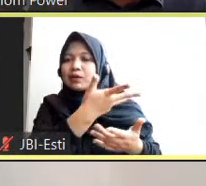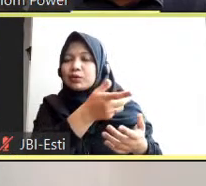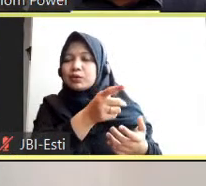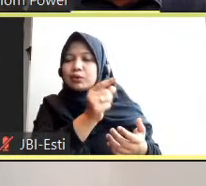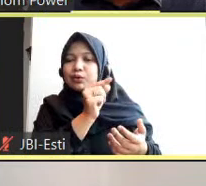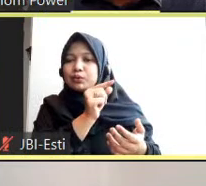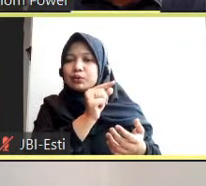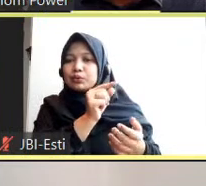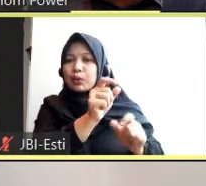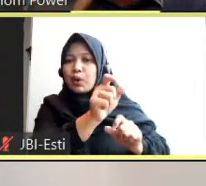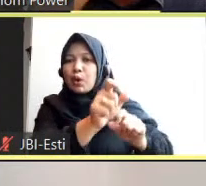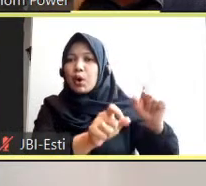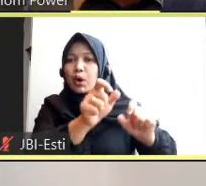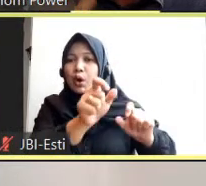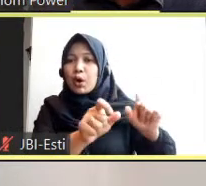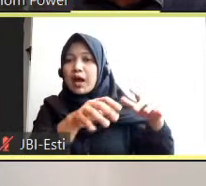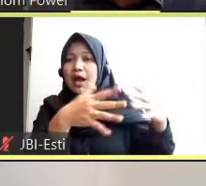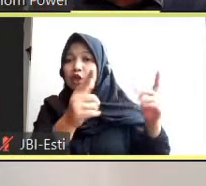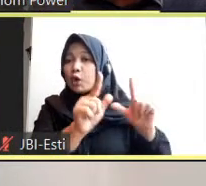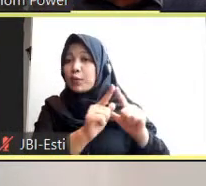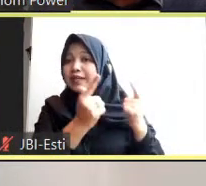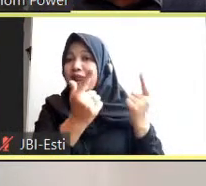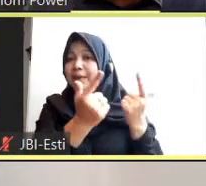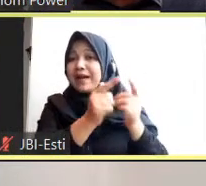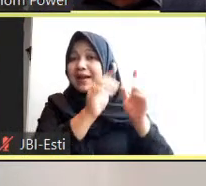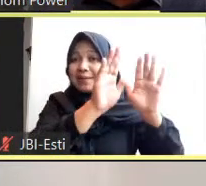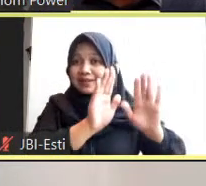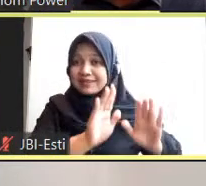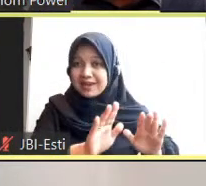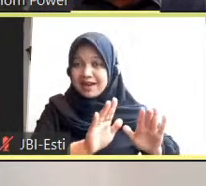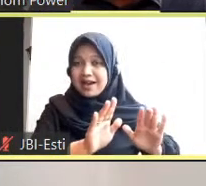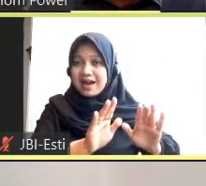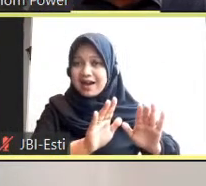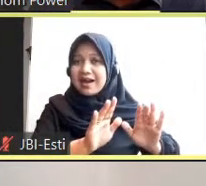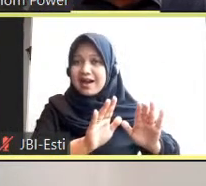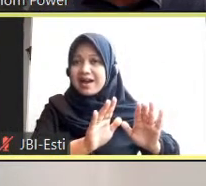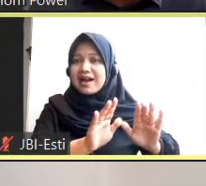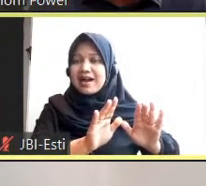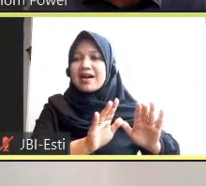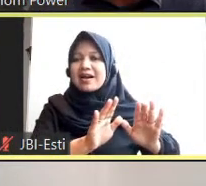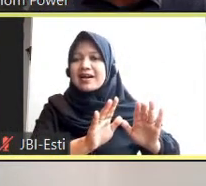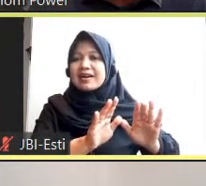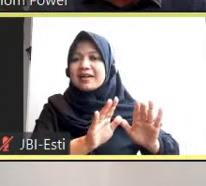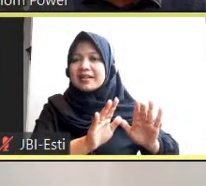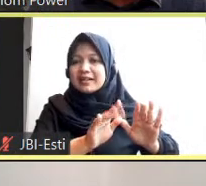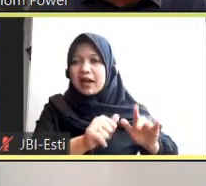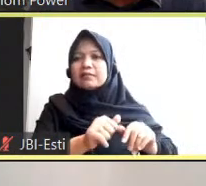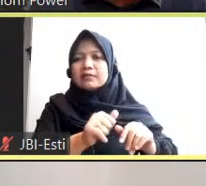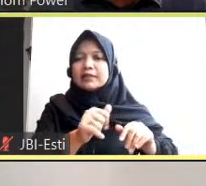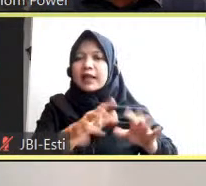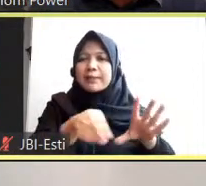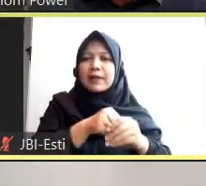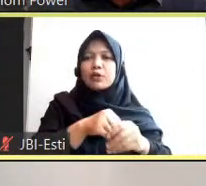atau lembaga media yang berperan besar dalam menjaga akuntabilitas.